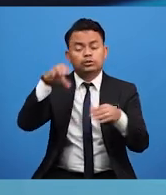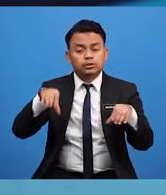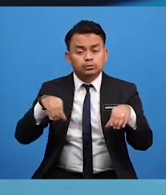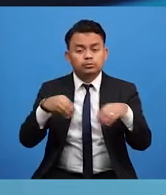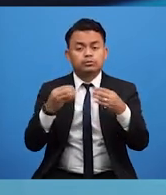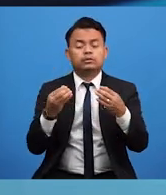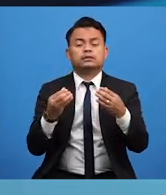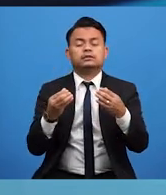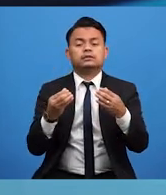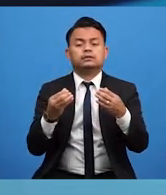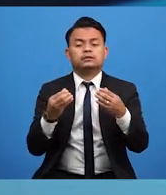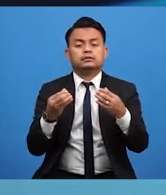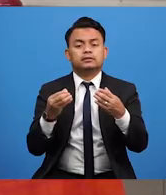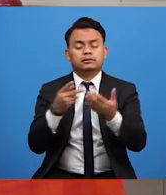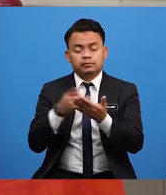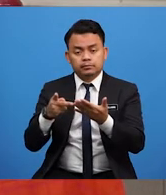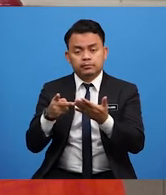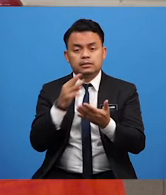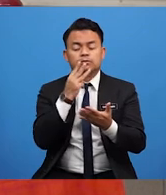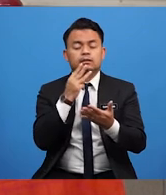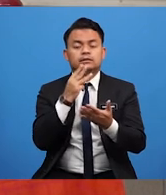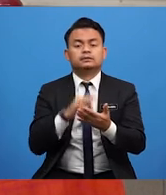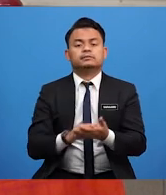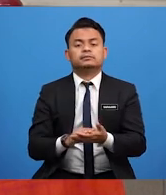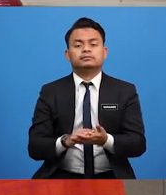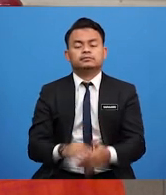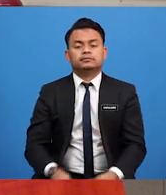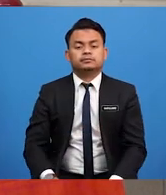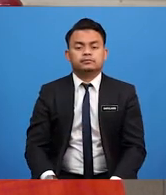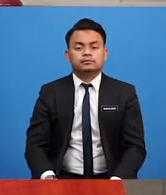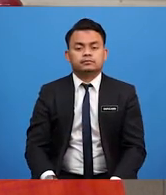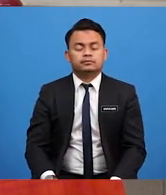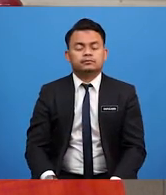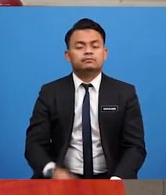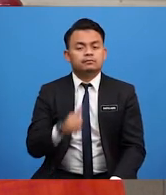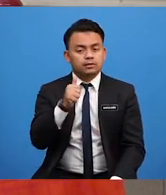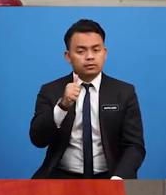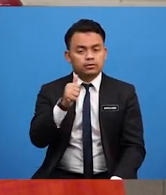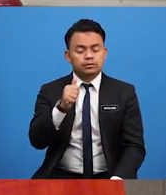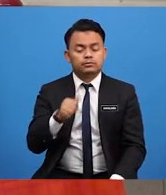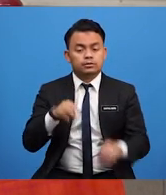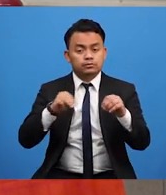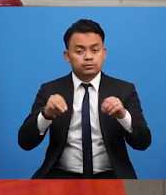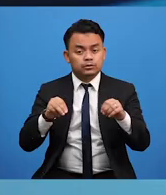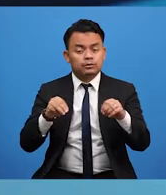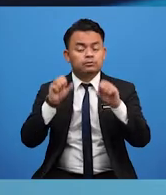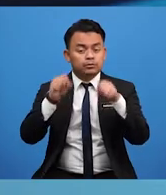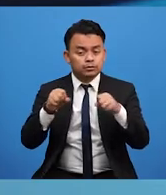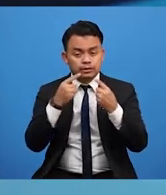batik cetak? Ya, bagus. Mesti murid-murid sudah dapat menjawab dengan